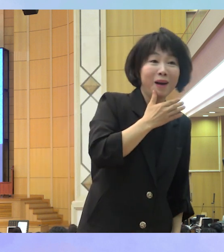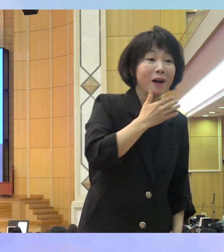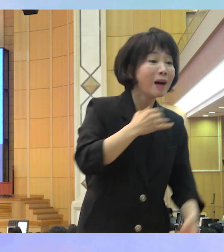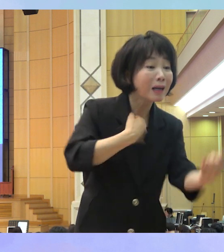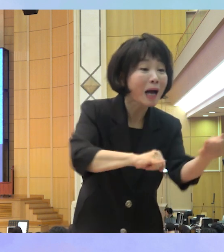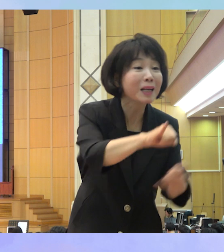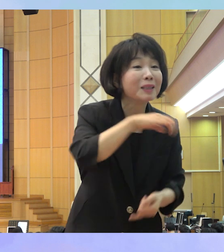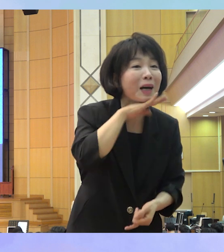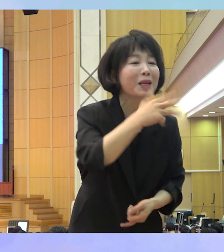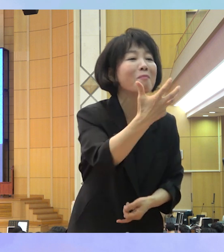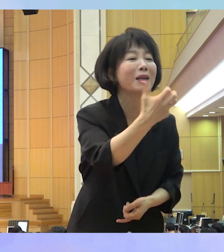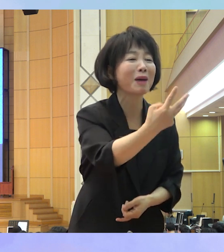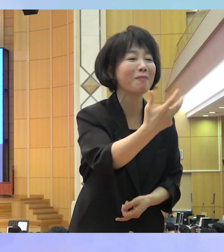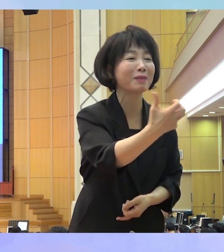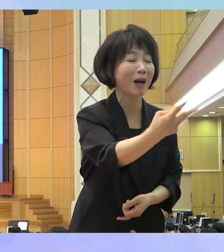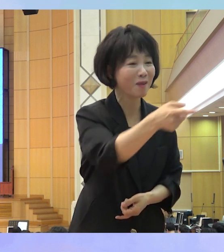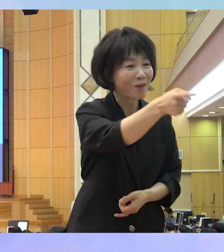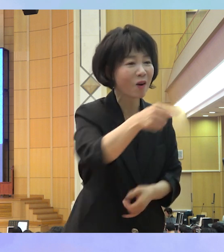83세예요